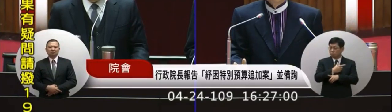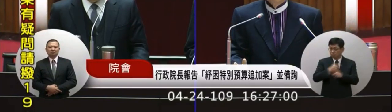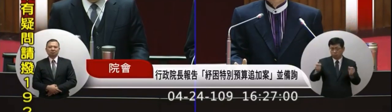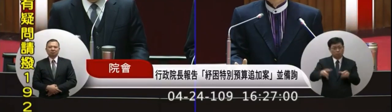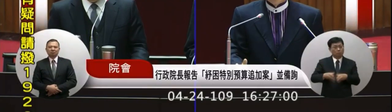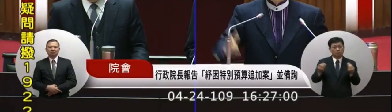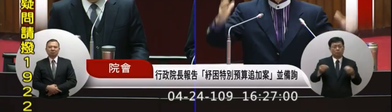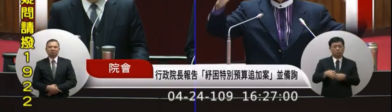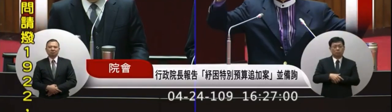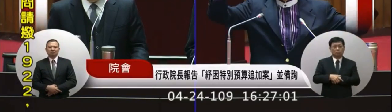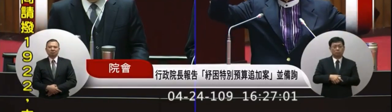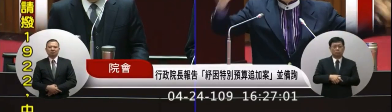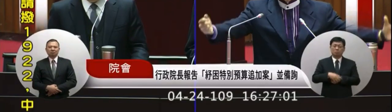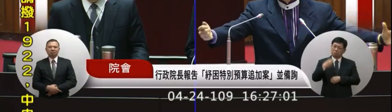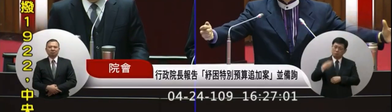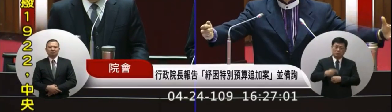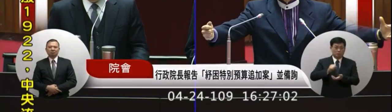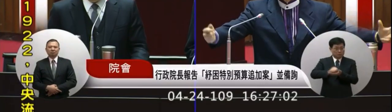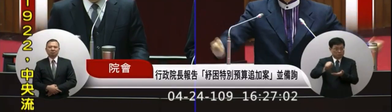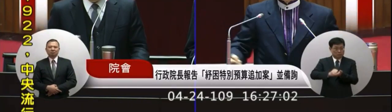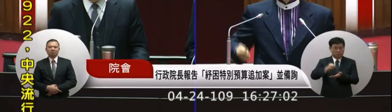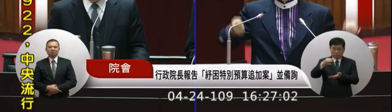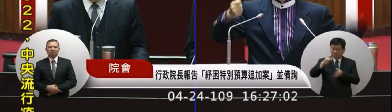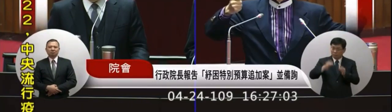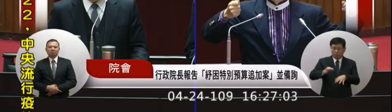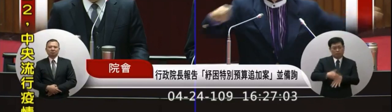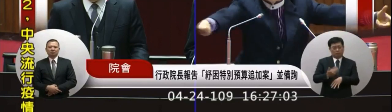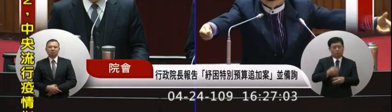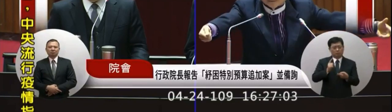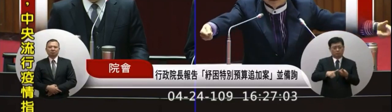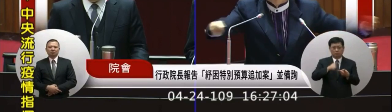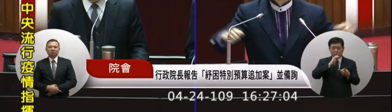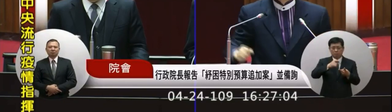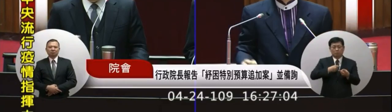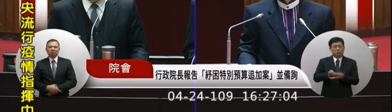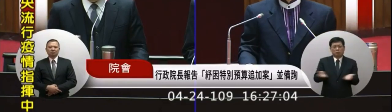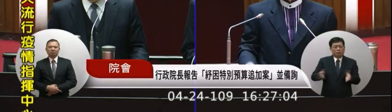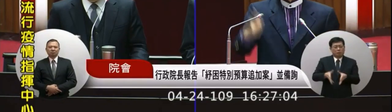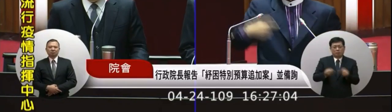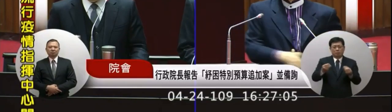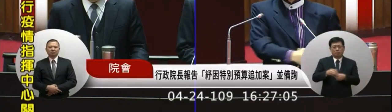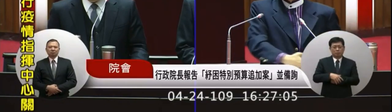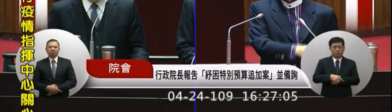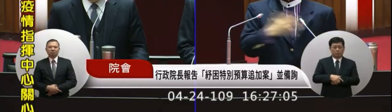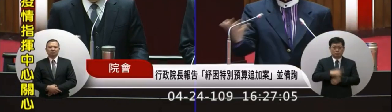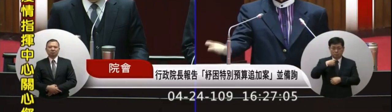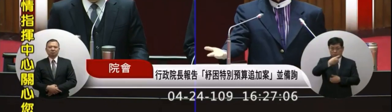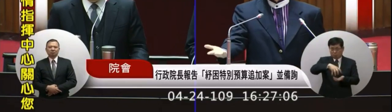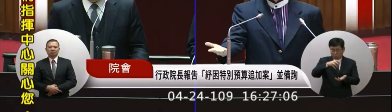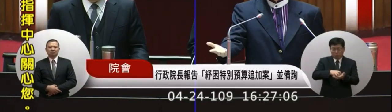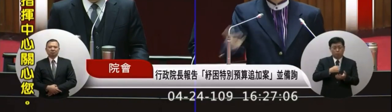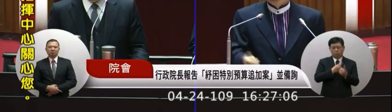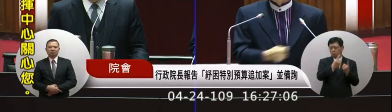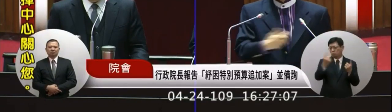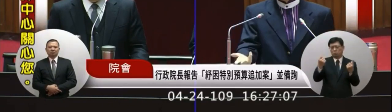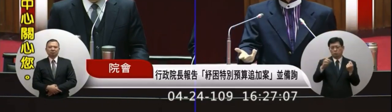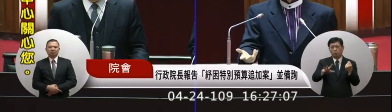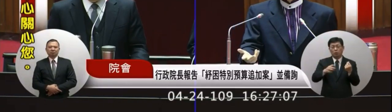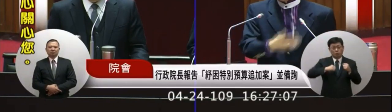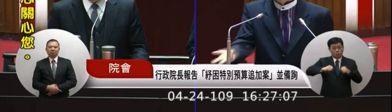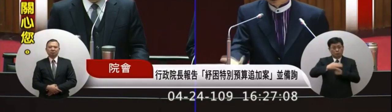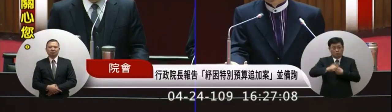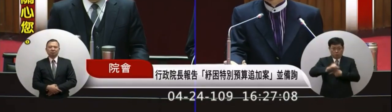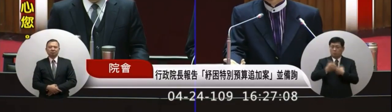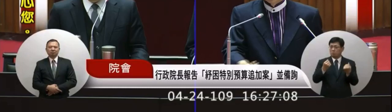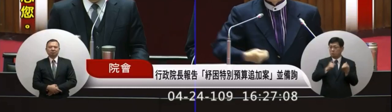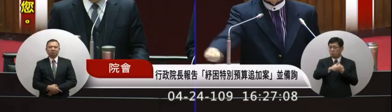印，也没有印的成本，也没有发的成本，只要身份证打个任务，或者健保